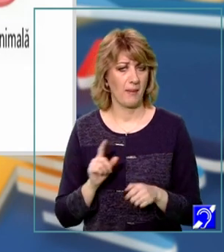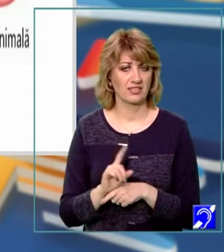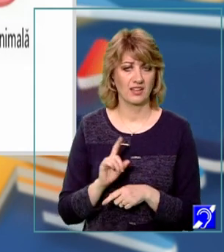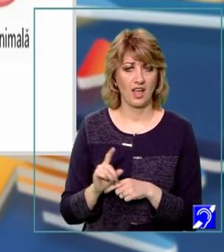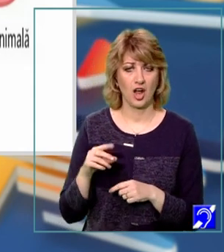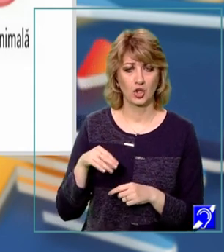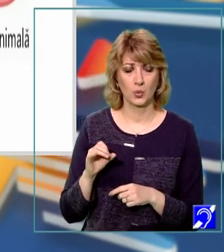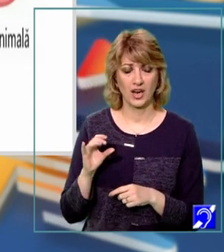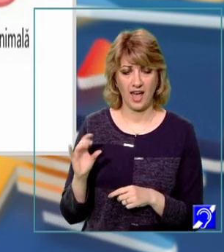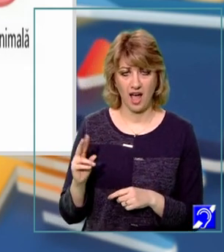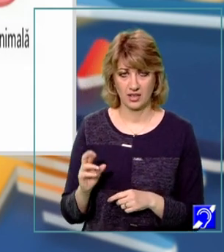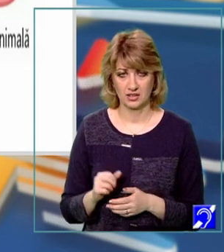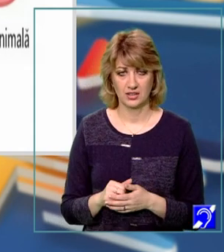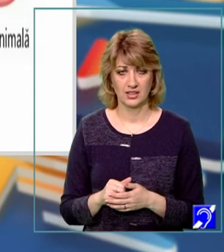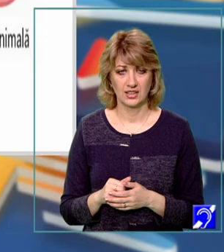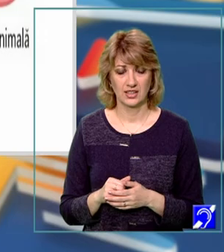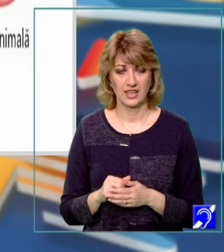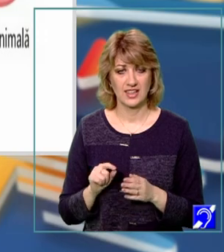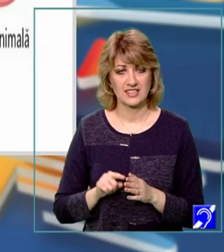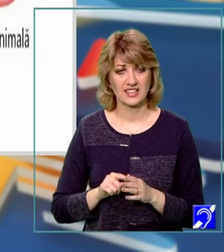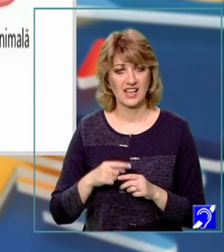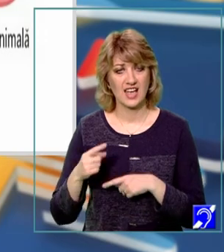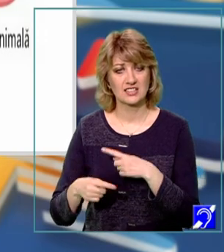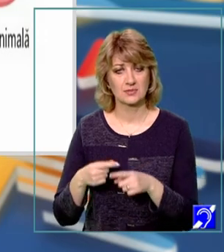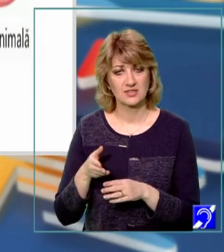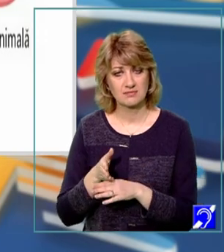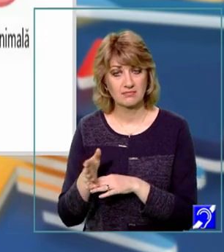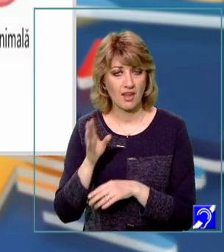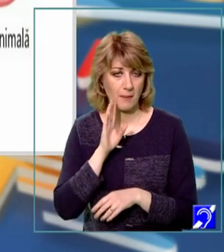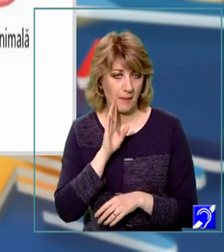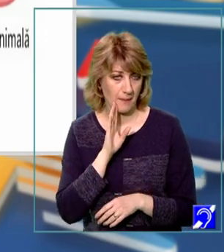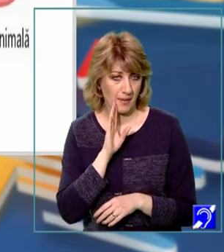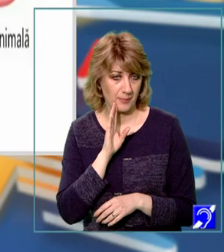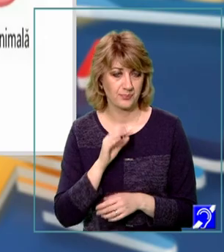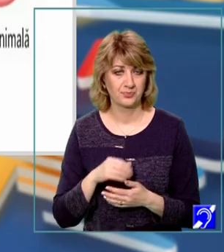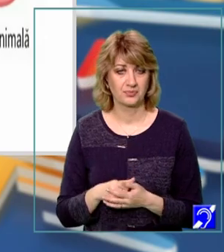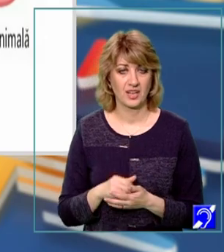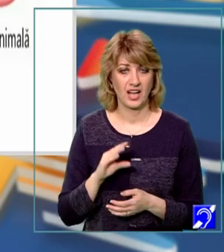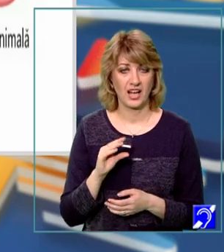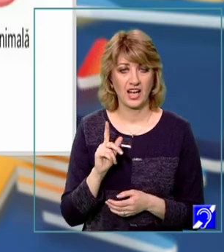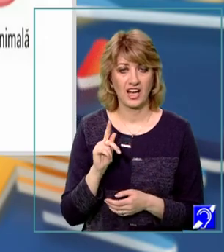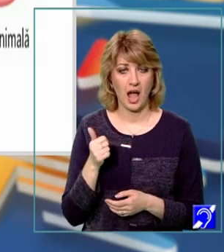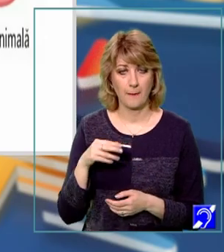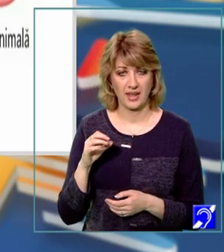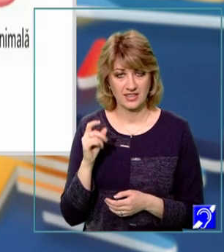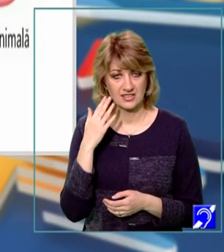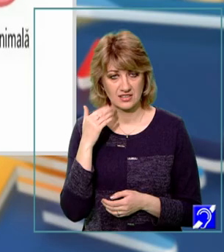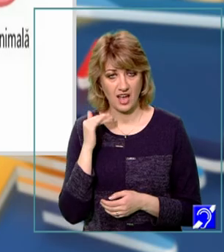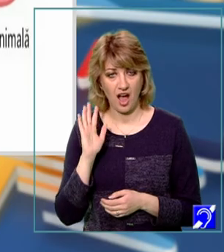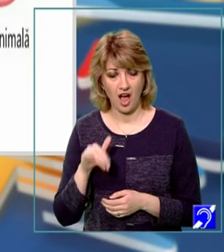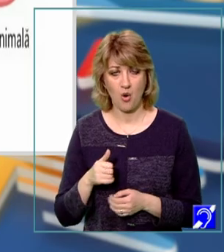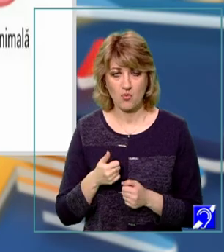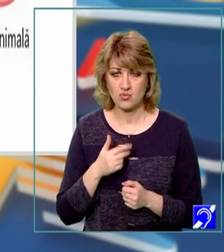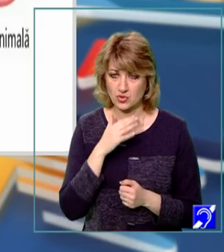Este transmis pe linie maternă, deoarece gameții femeiești conțin suficientă